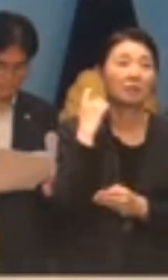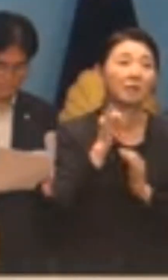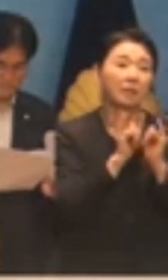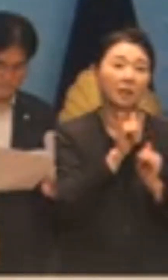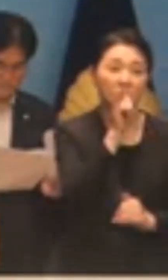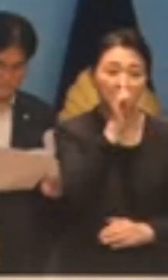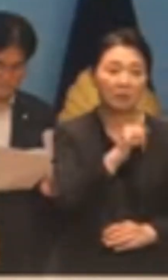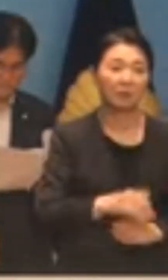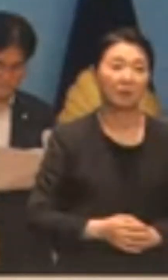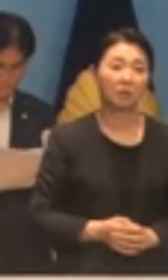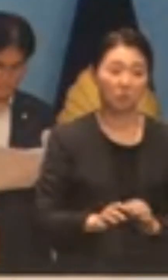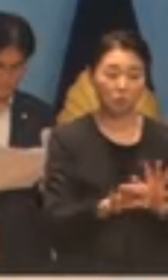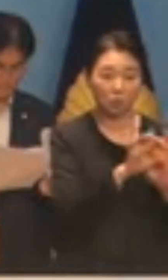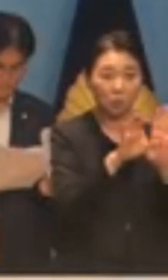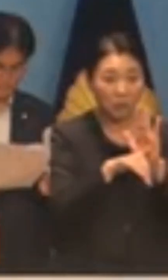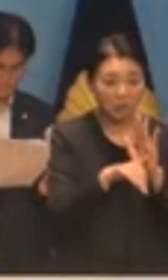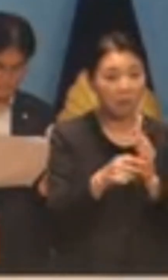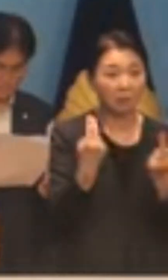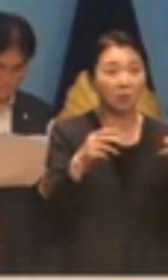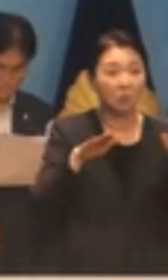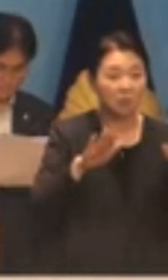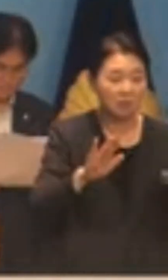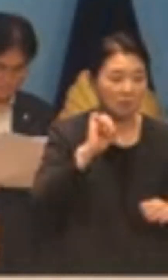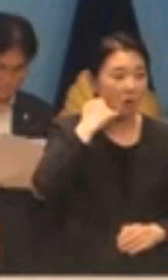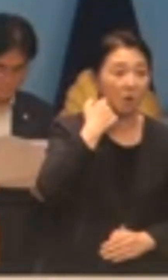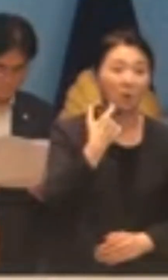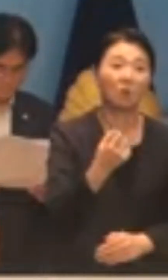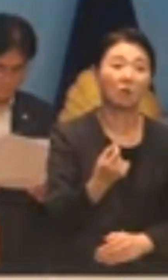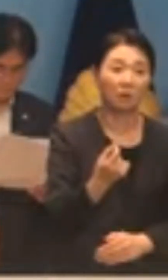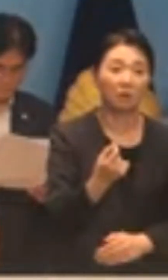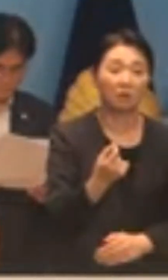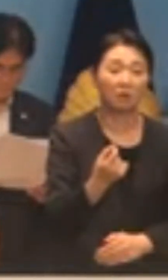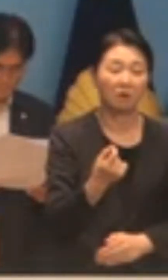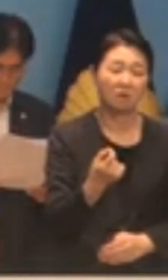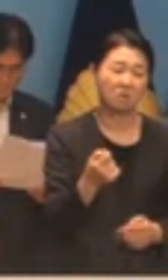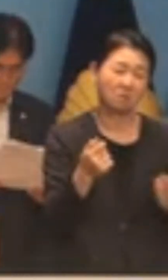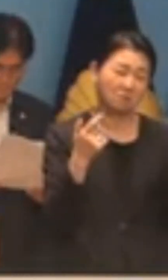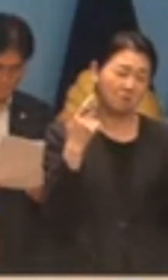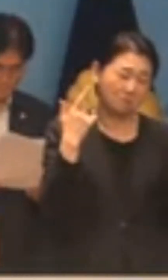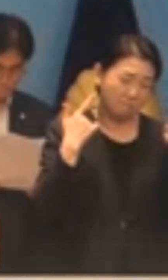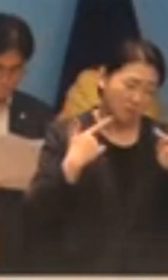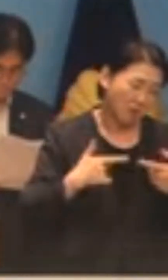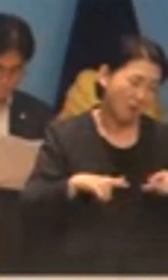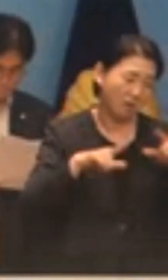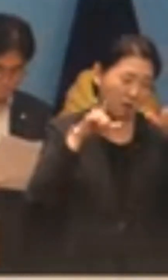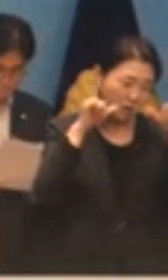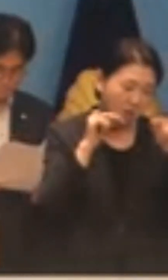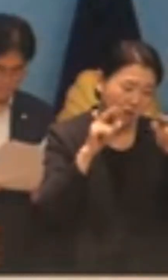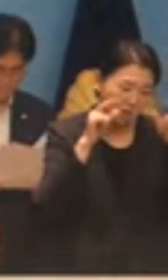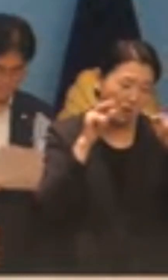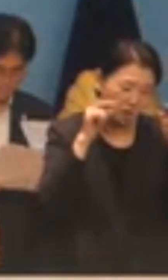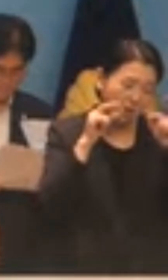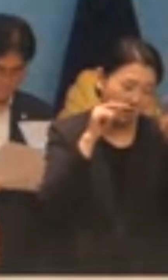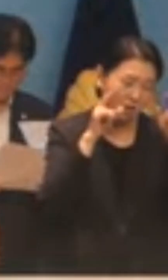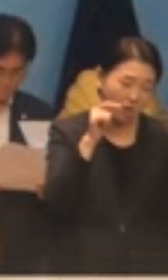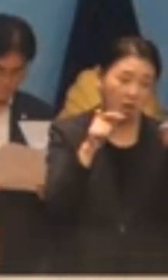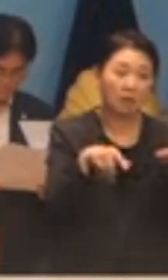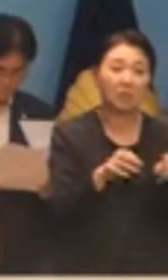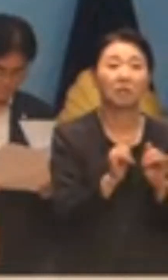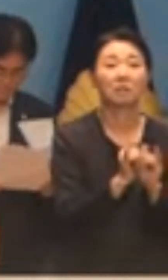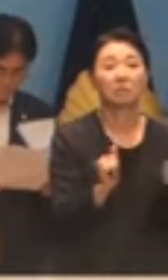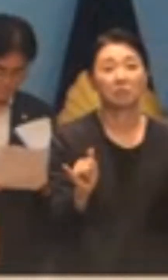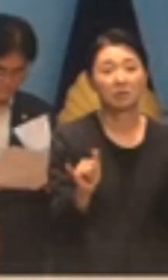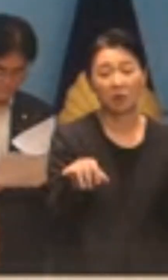사람들부터 코로나 때보다 더 어려워 밤잠을 설친다는 자영업자들까지